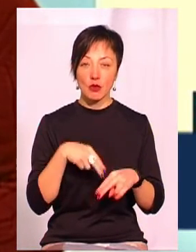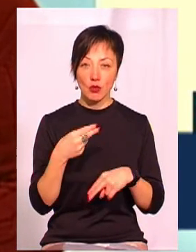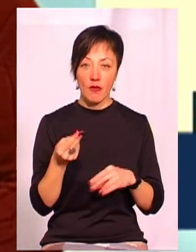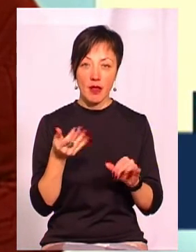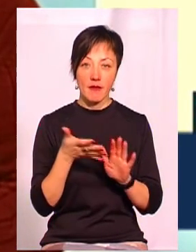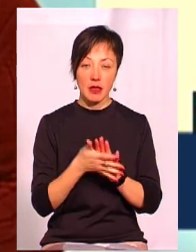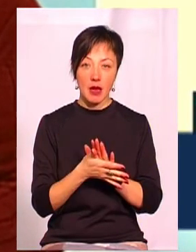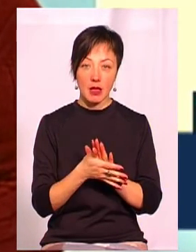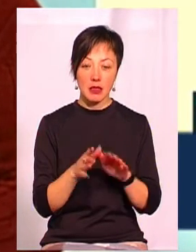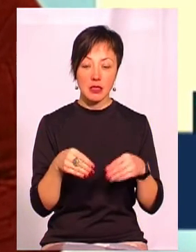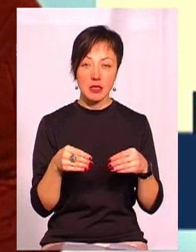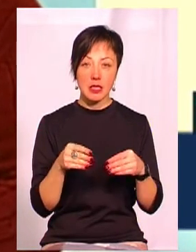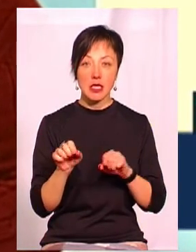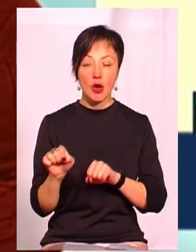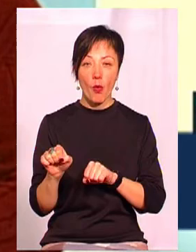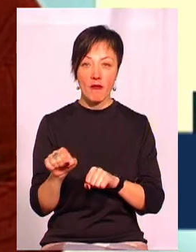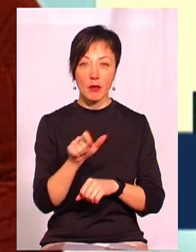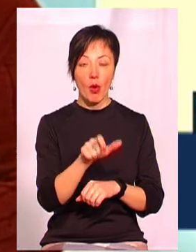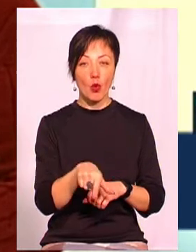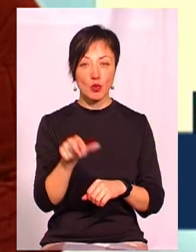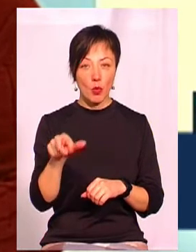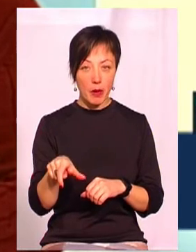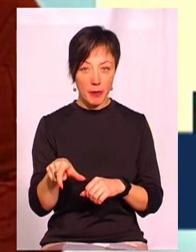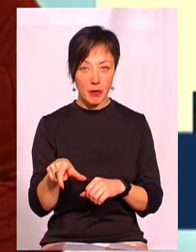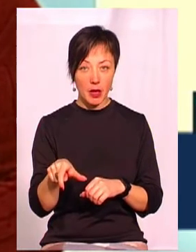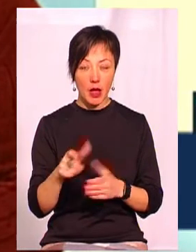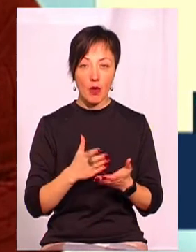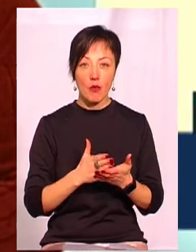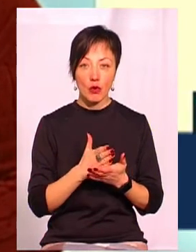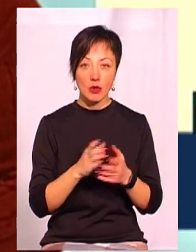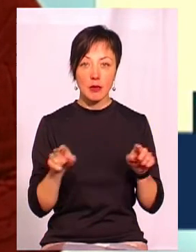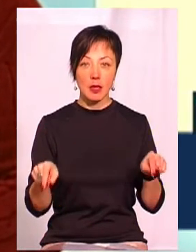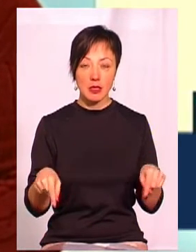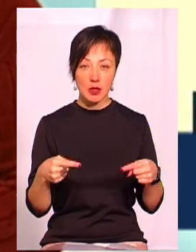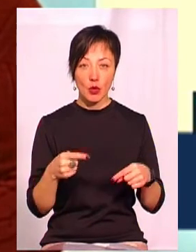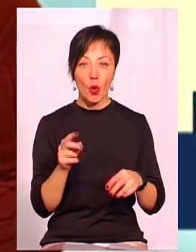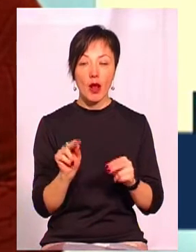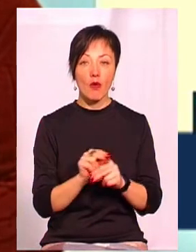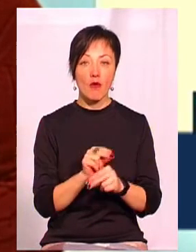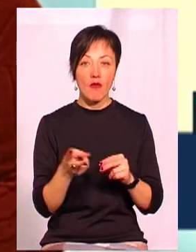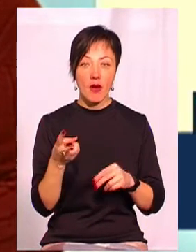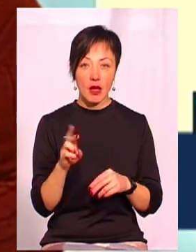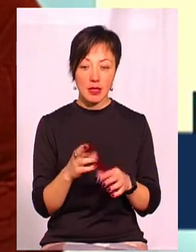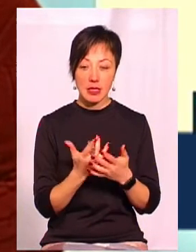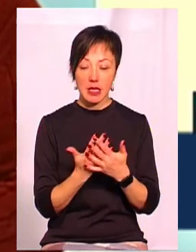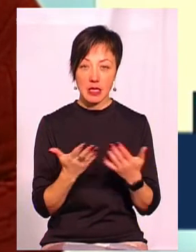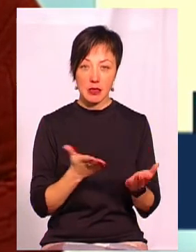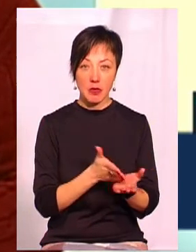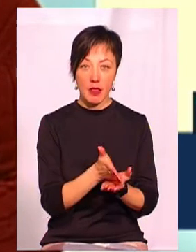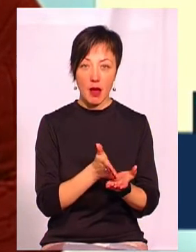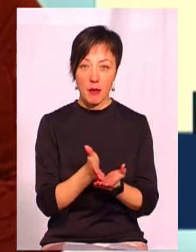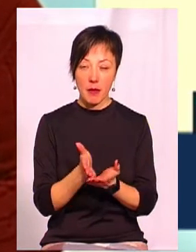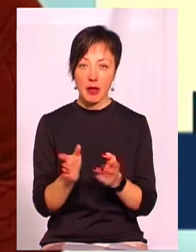відшкодування витрат за надані застрахованим особам послуги із реабілітаційного лікування за різними